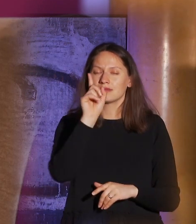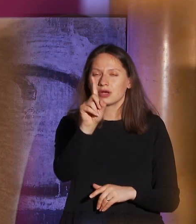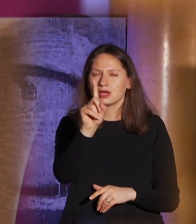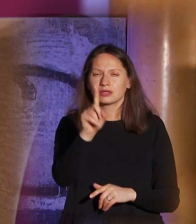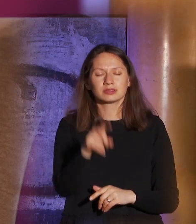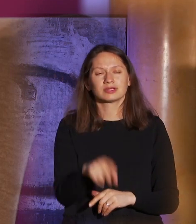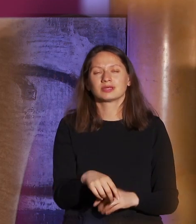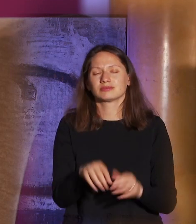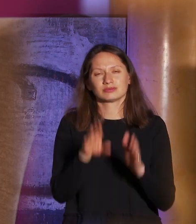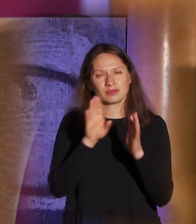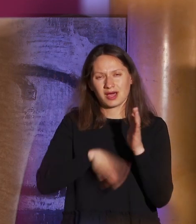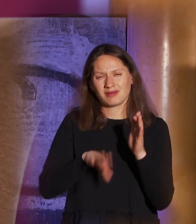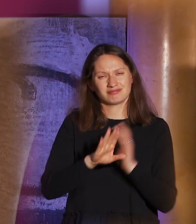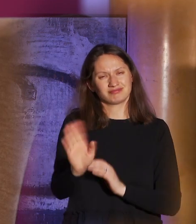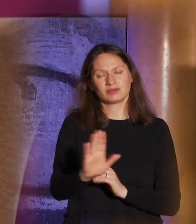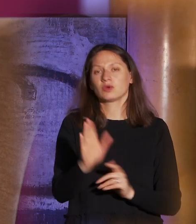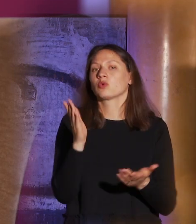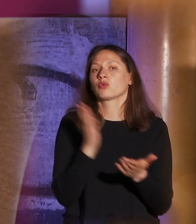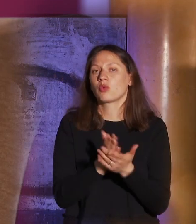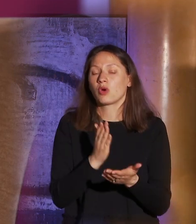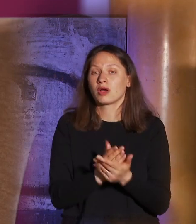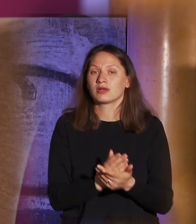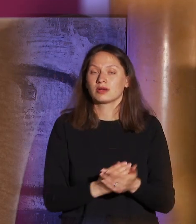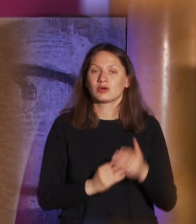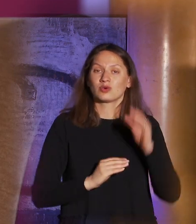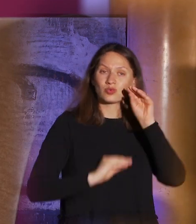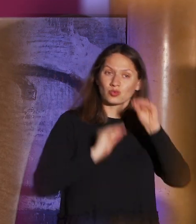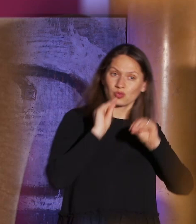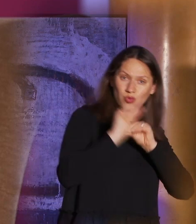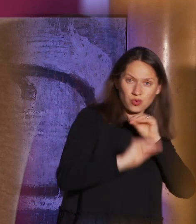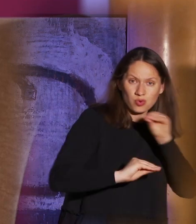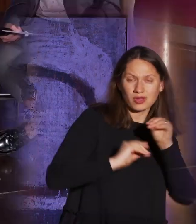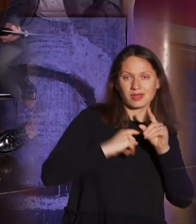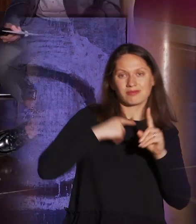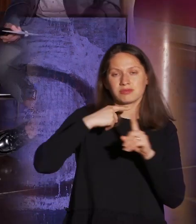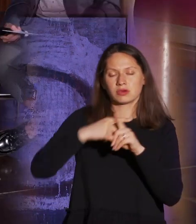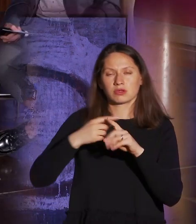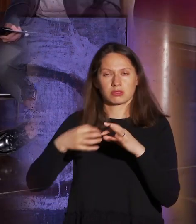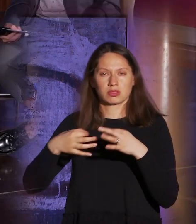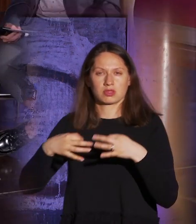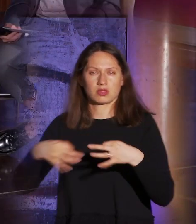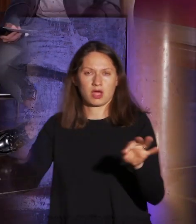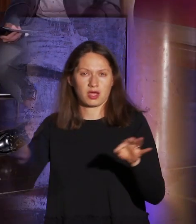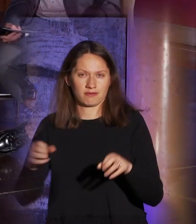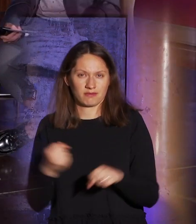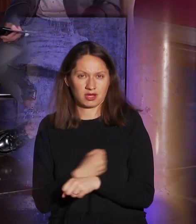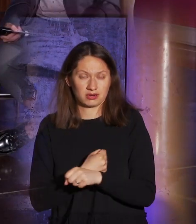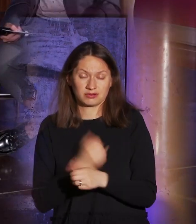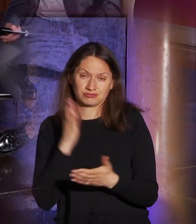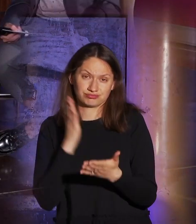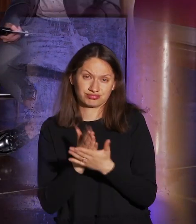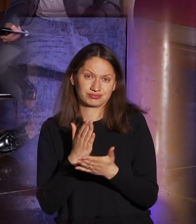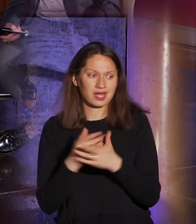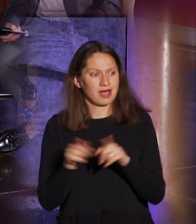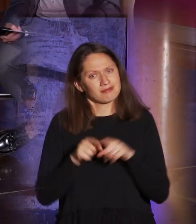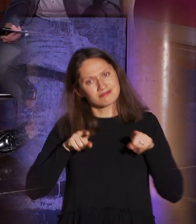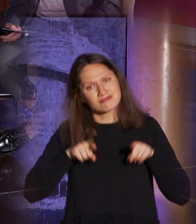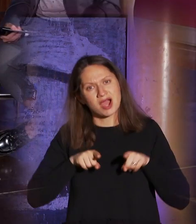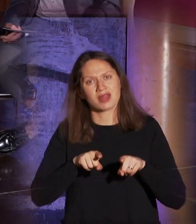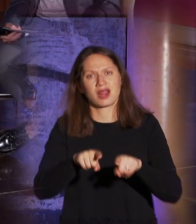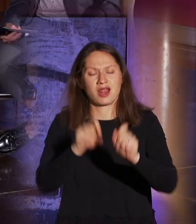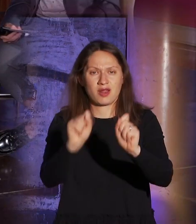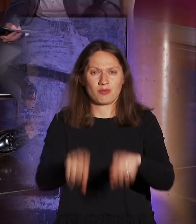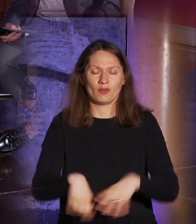Nes kūryba ir laisvė turbūt yra koja koja, ne? Čia dvi tokios kojos, kur du sparnai, tarkim. Kūryba